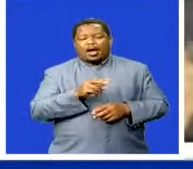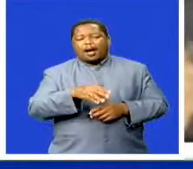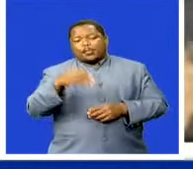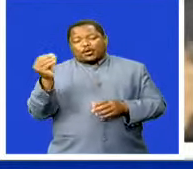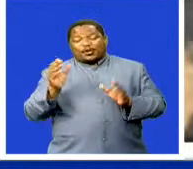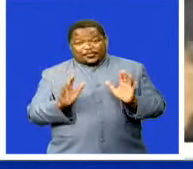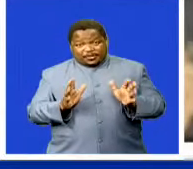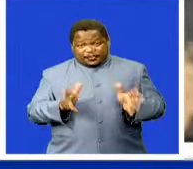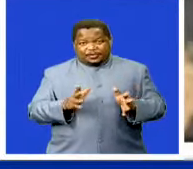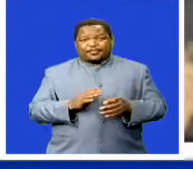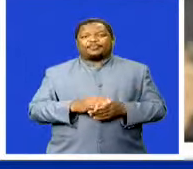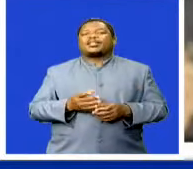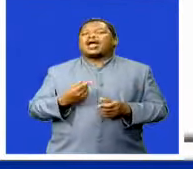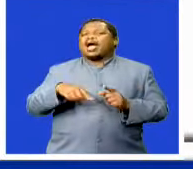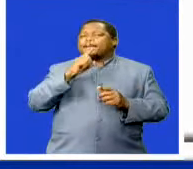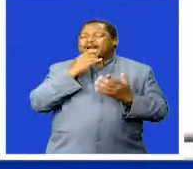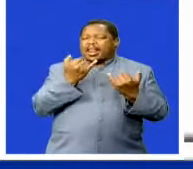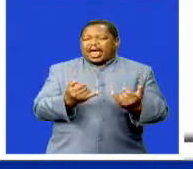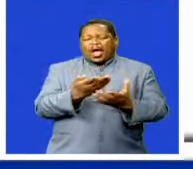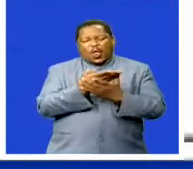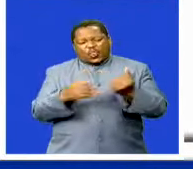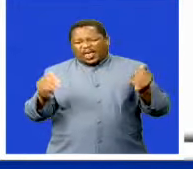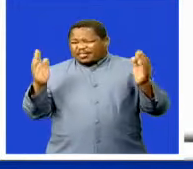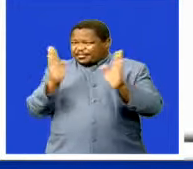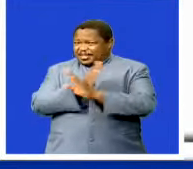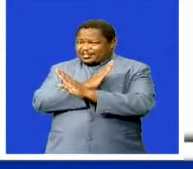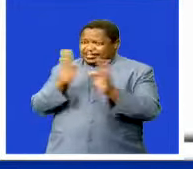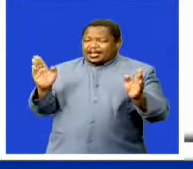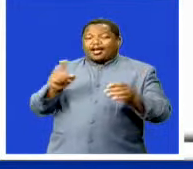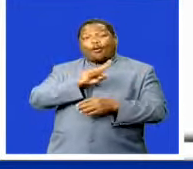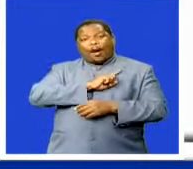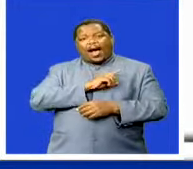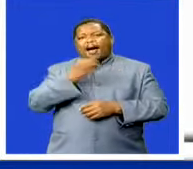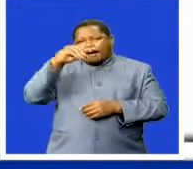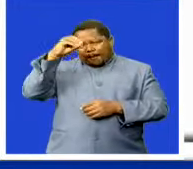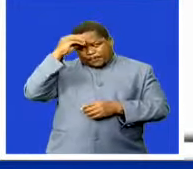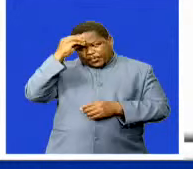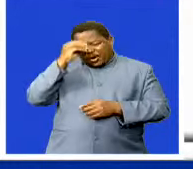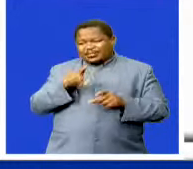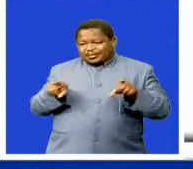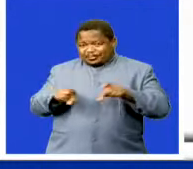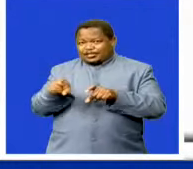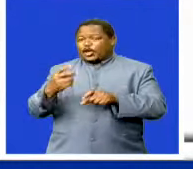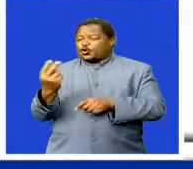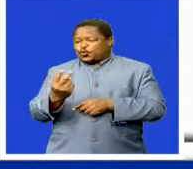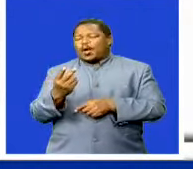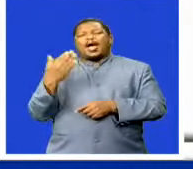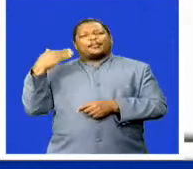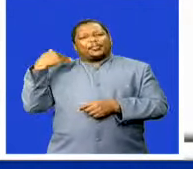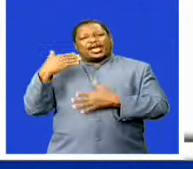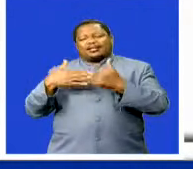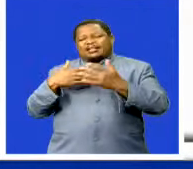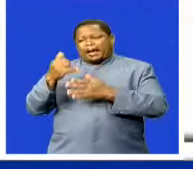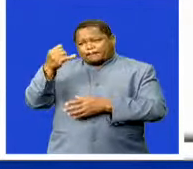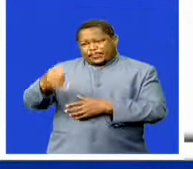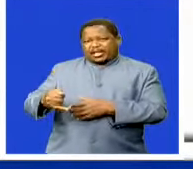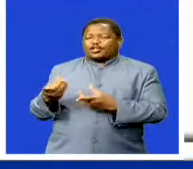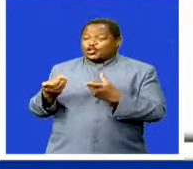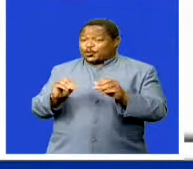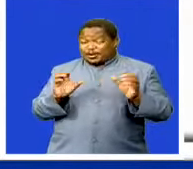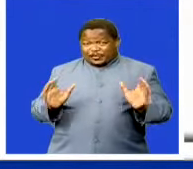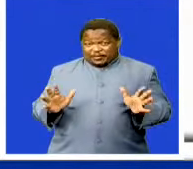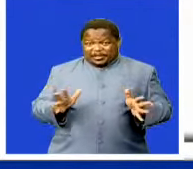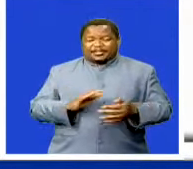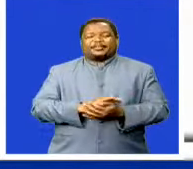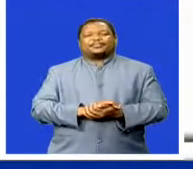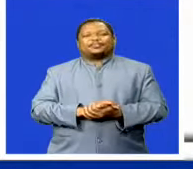licala lelikhulu lesibaphenyela lona umcondisi wenhlangano yebantfu labanesifo sekuwa kuleli mbuso muni mahlalela sikhuluma naye ngelicingo ucela